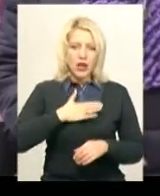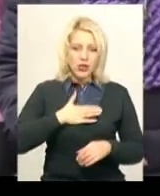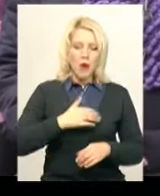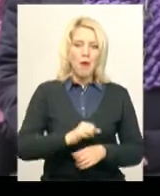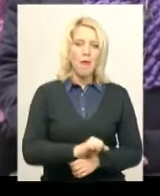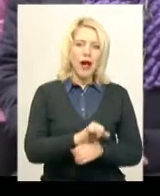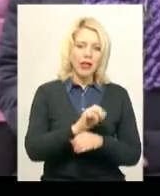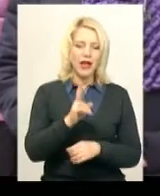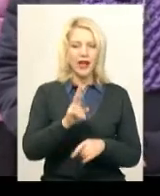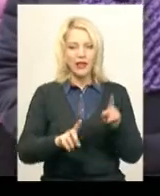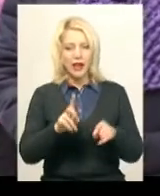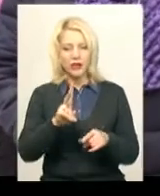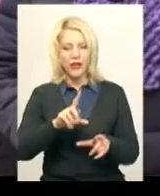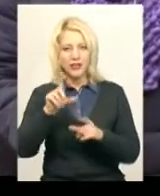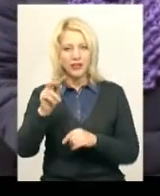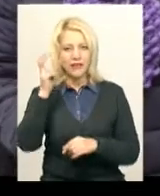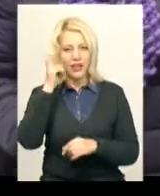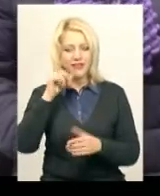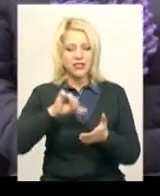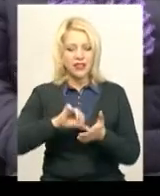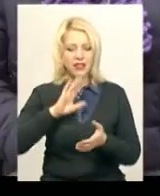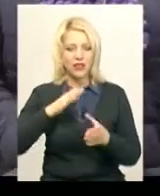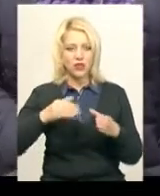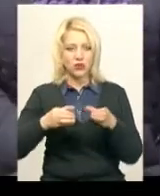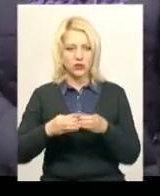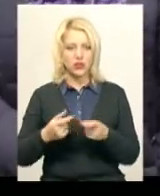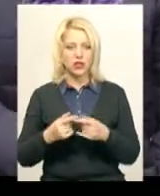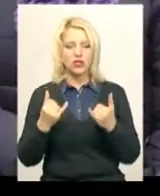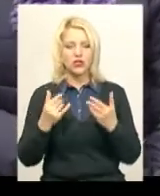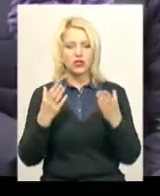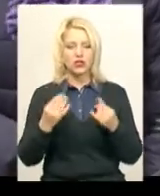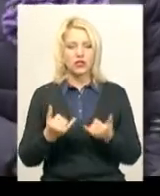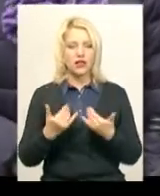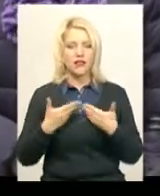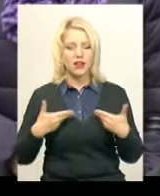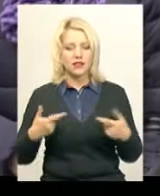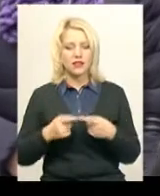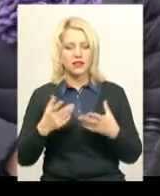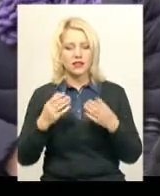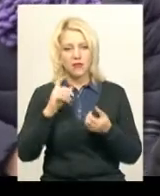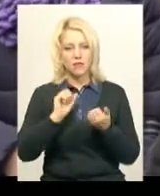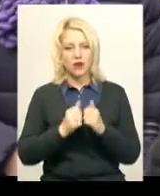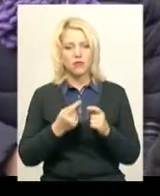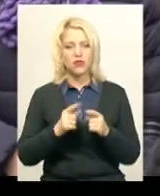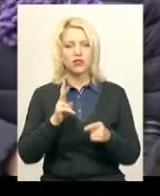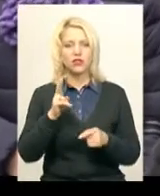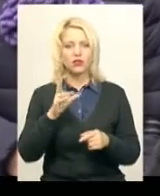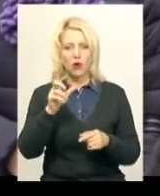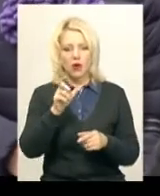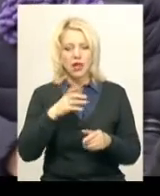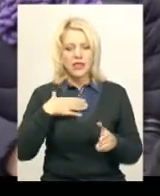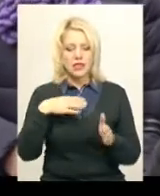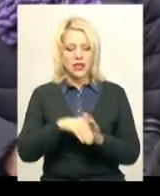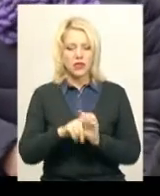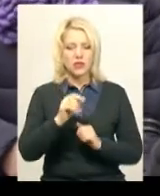Дехто їздив в Київ, члени нашого колектива. Сьогоднішній день для нас – День пам'яті про тих, хто загинув за